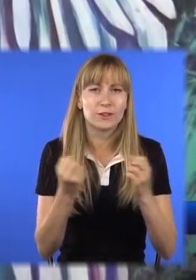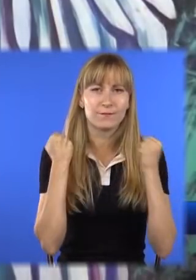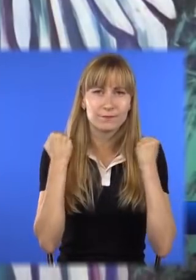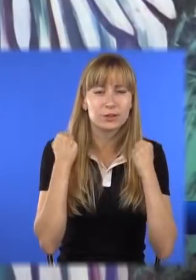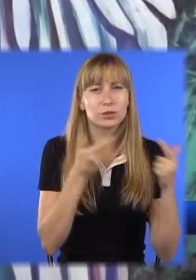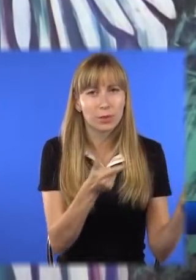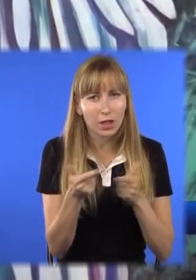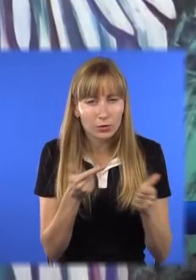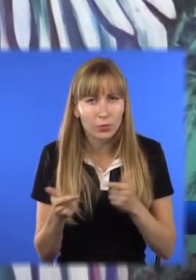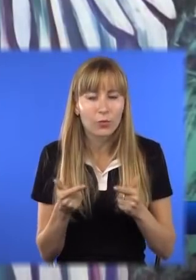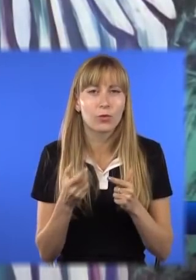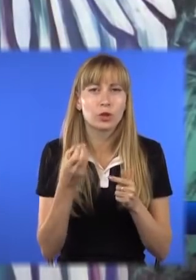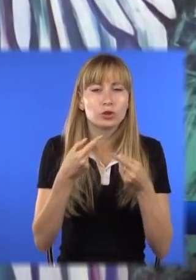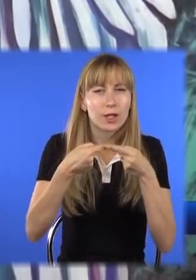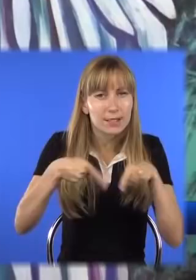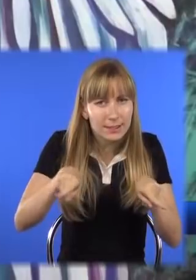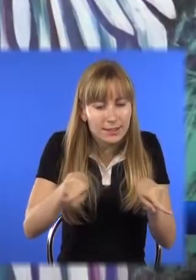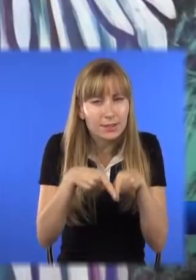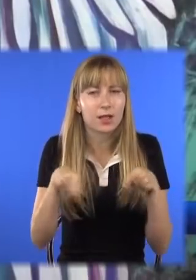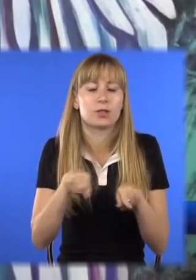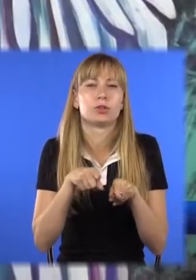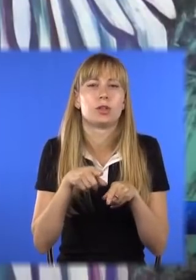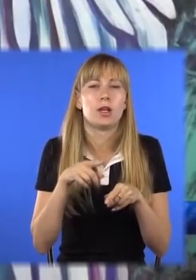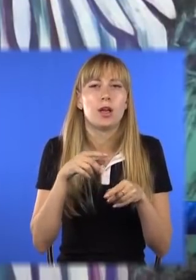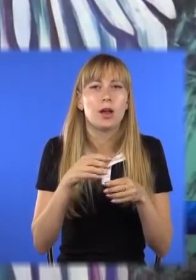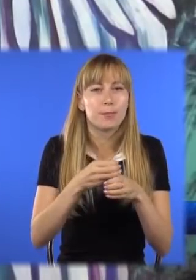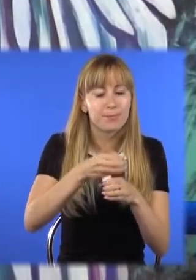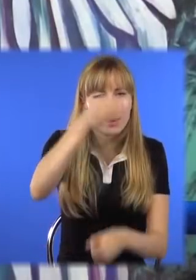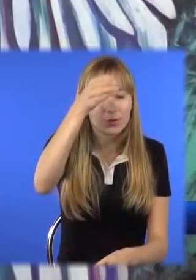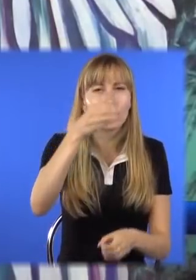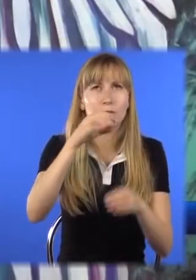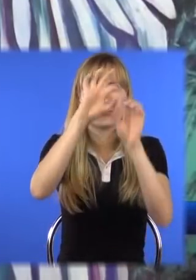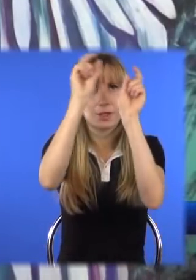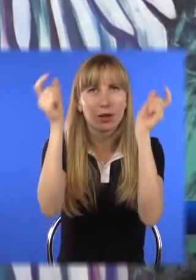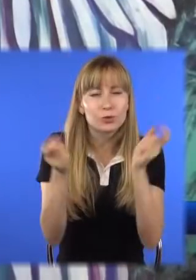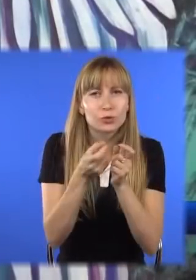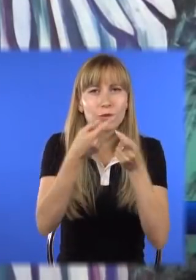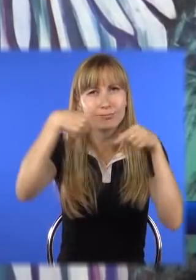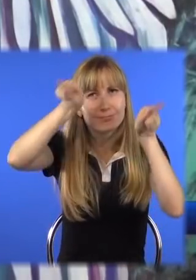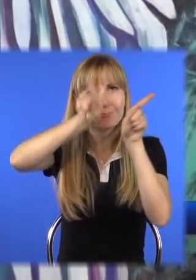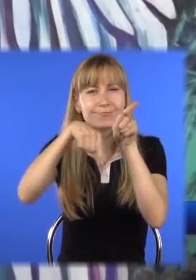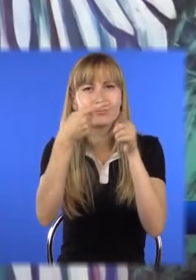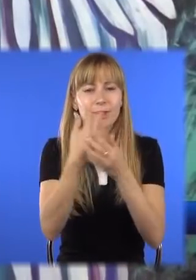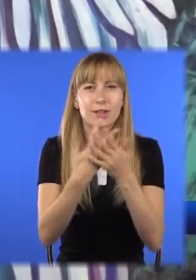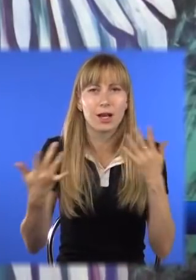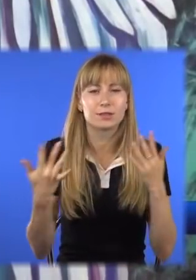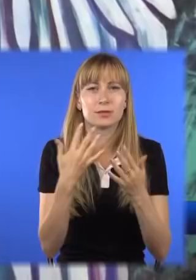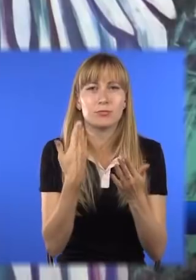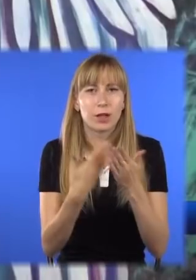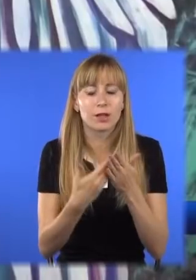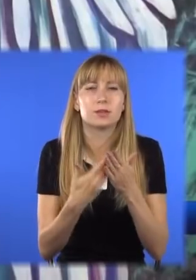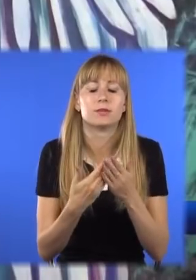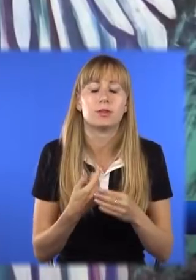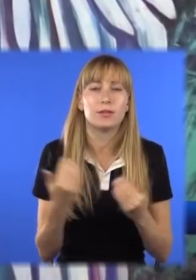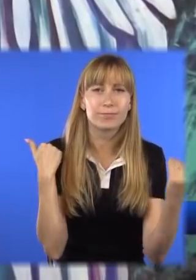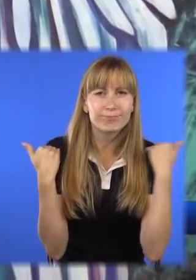на пилоне и на кольце воздушном. И, конечно же, отрабатывание основных